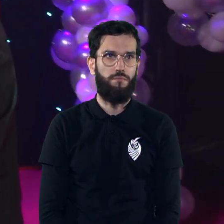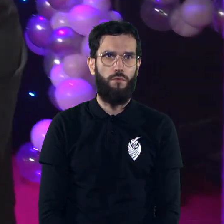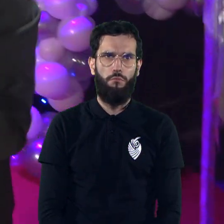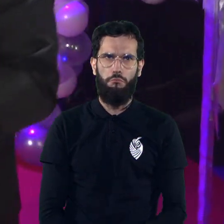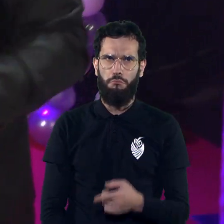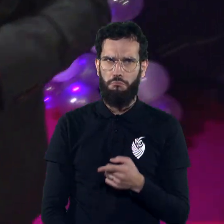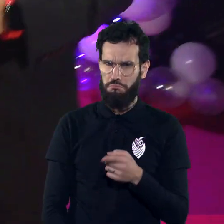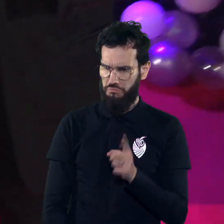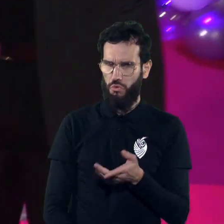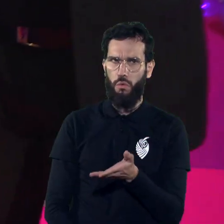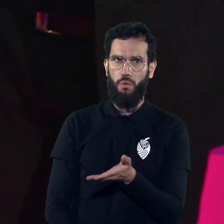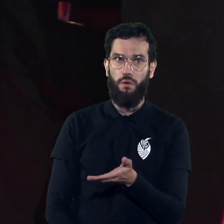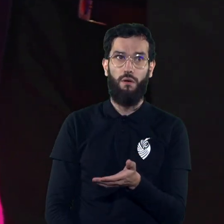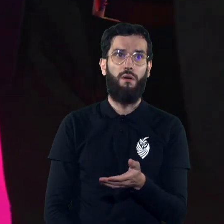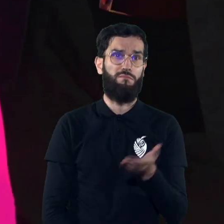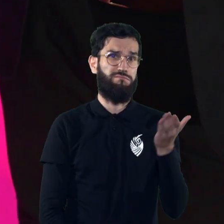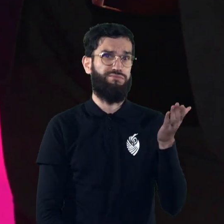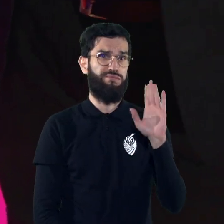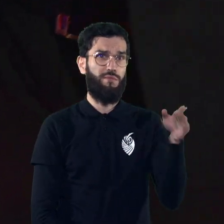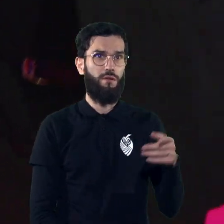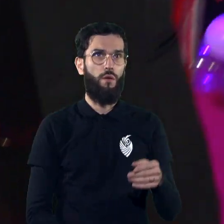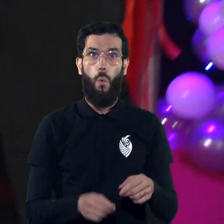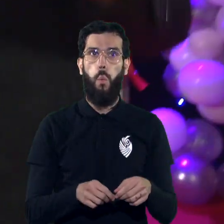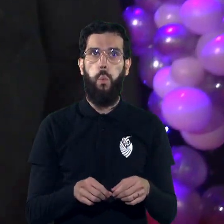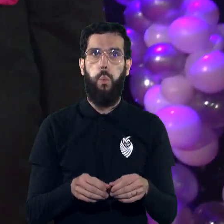To je čo? Budem trapošiť pumpou.